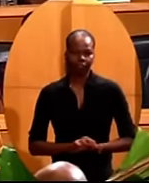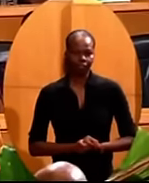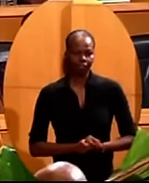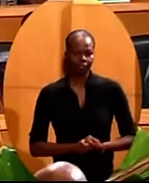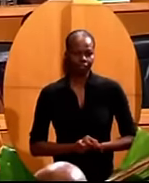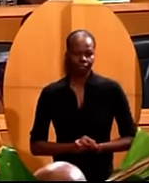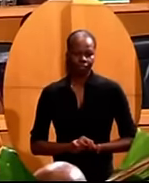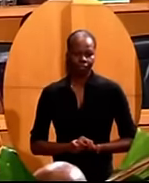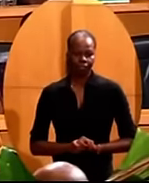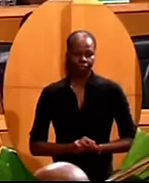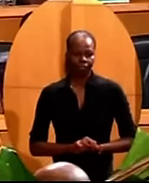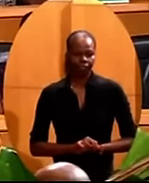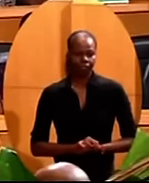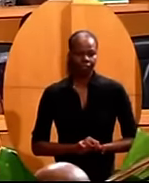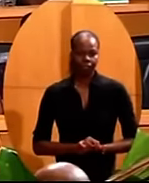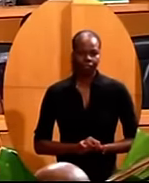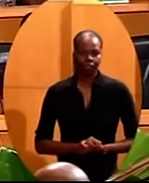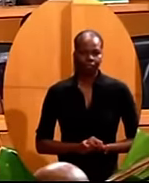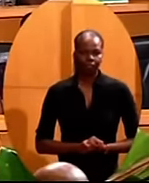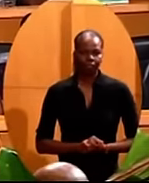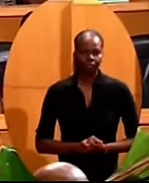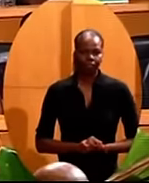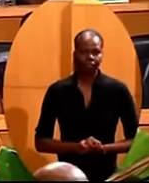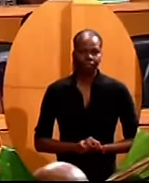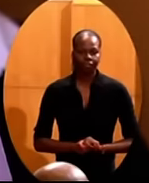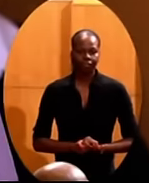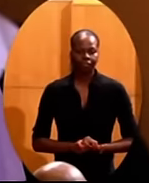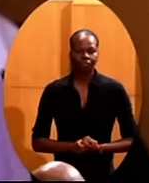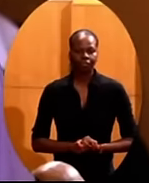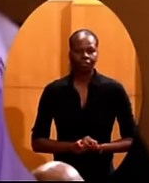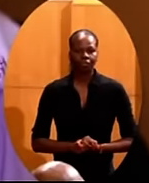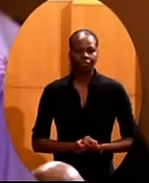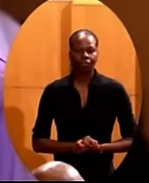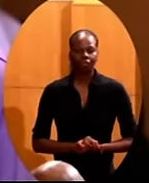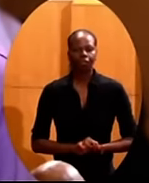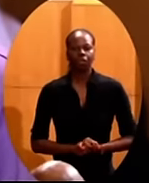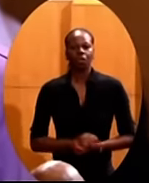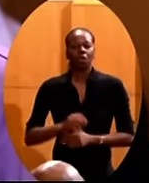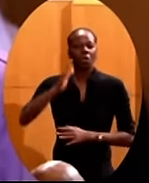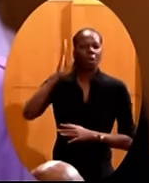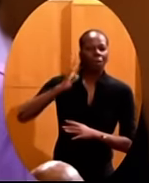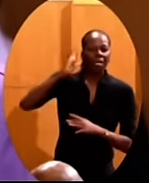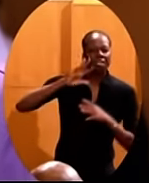orbite vous vous vous vous gravitez autour d'un passé